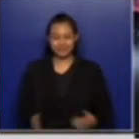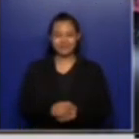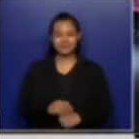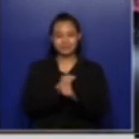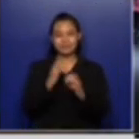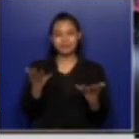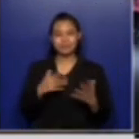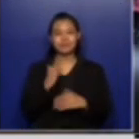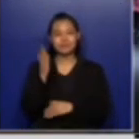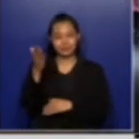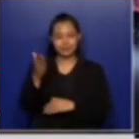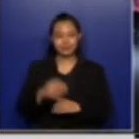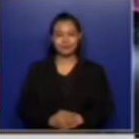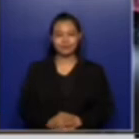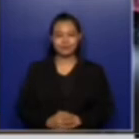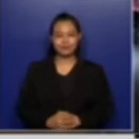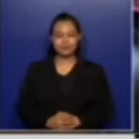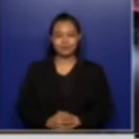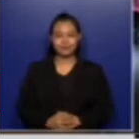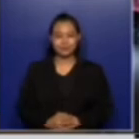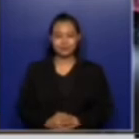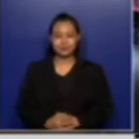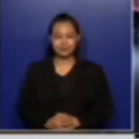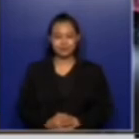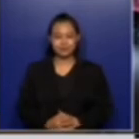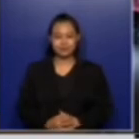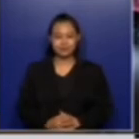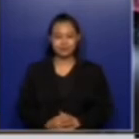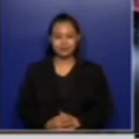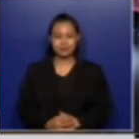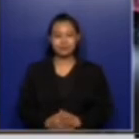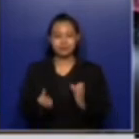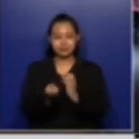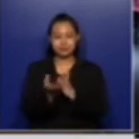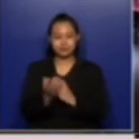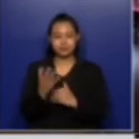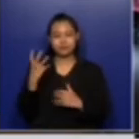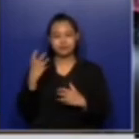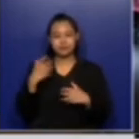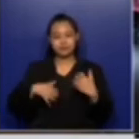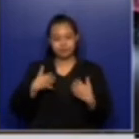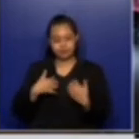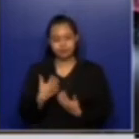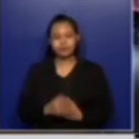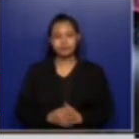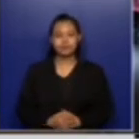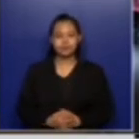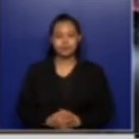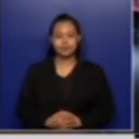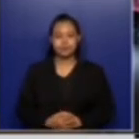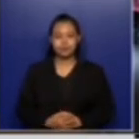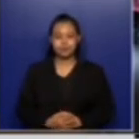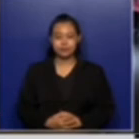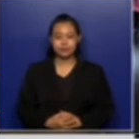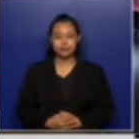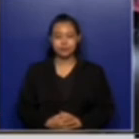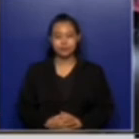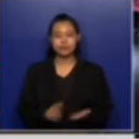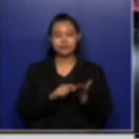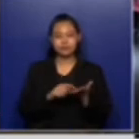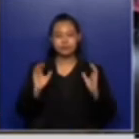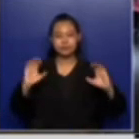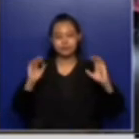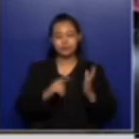ใกล้นี้นะครับเป็นเรื่องที่น่ากังวลเป็นอย่างมากแต่รัฐบาลวันนี้ท่านได้เสนองบประม